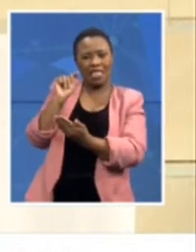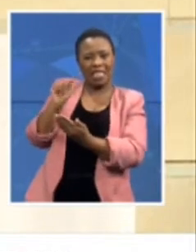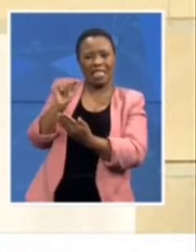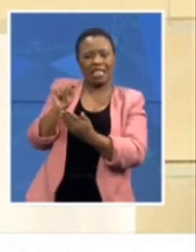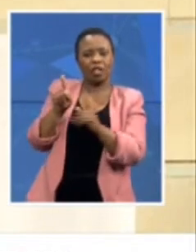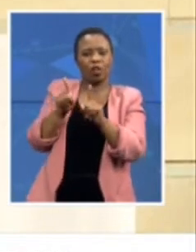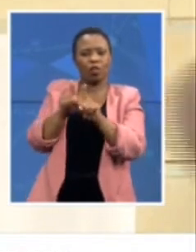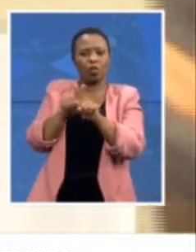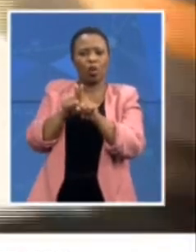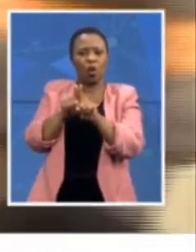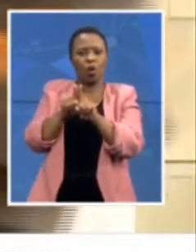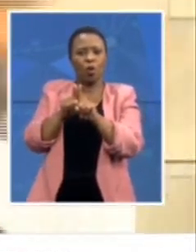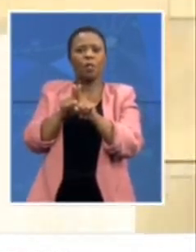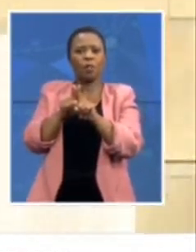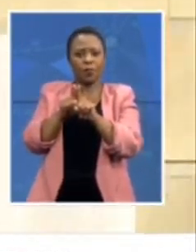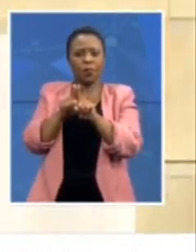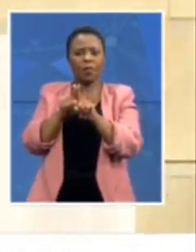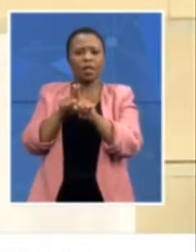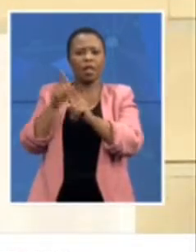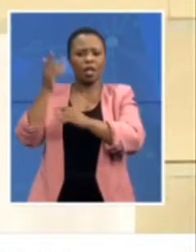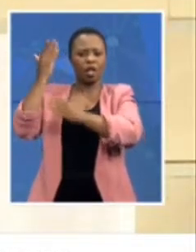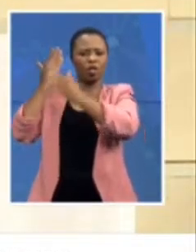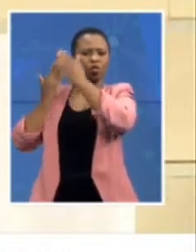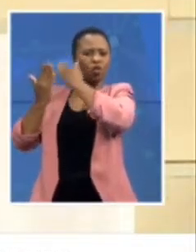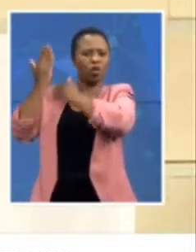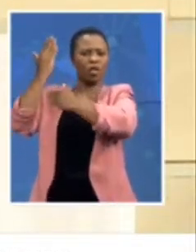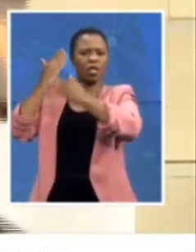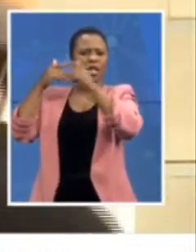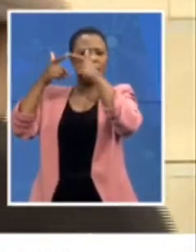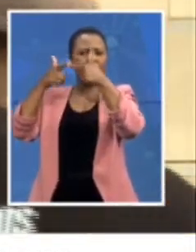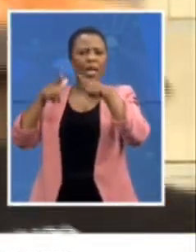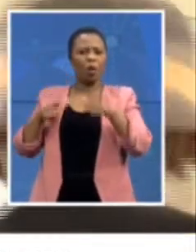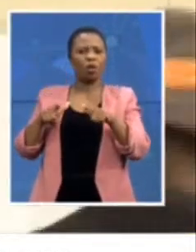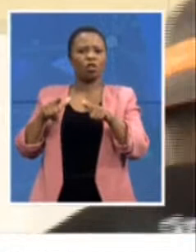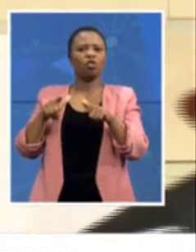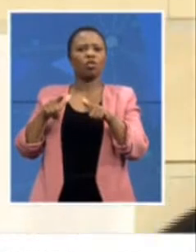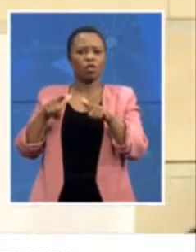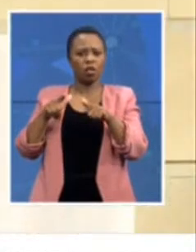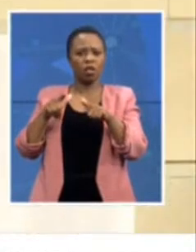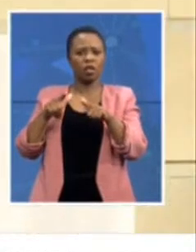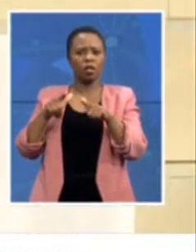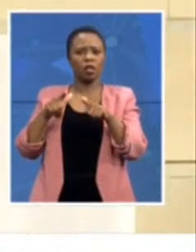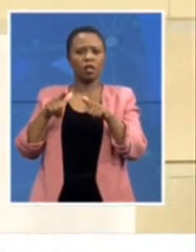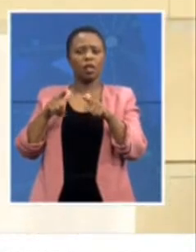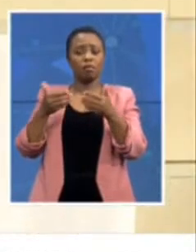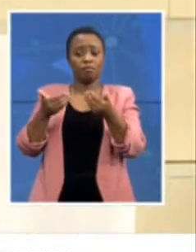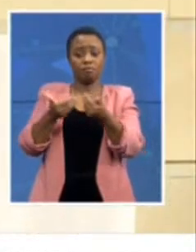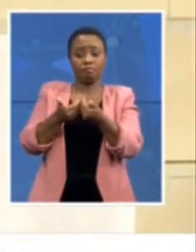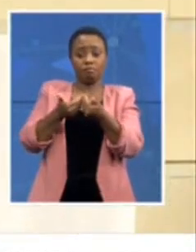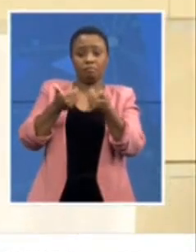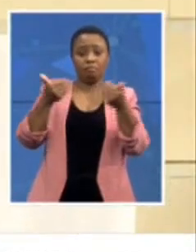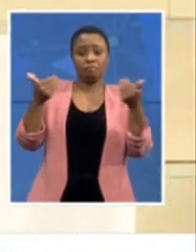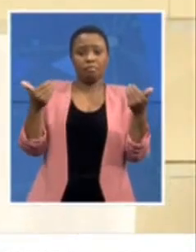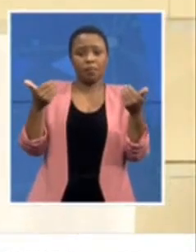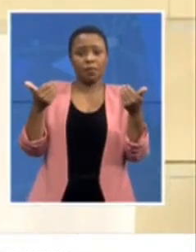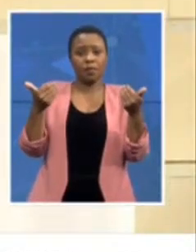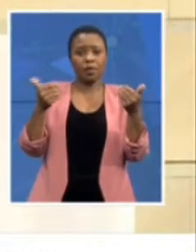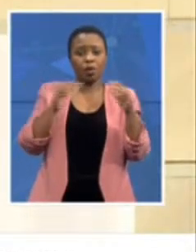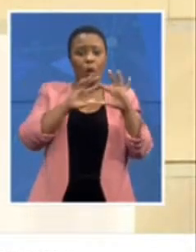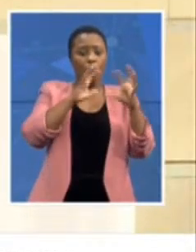zenkathazo zingenakuthola sango lokwahlukanisa umhlaba zingivuse ebuthongweni